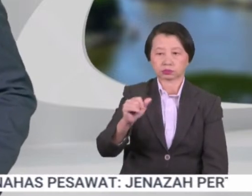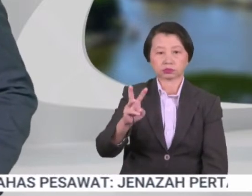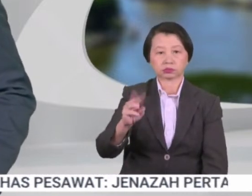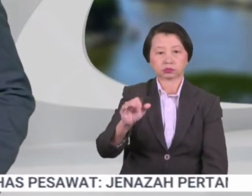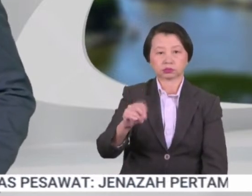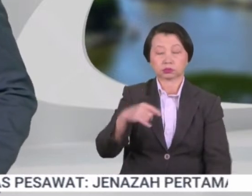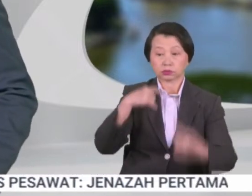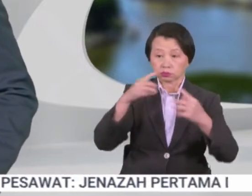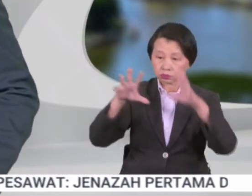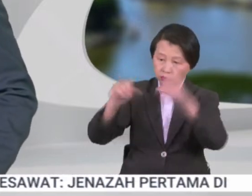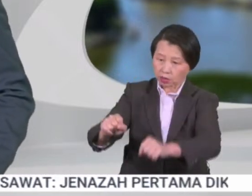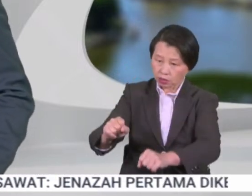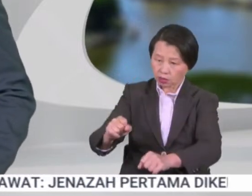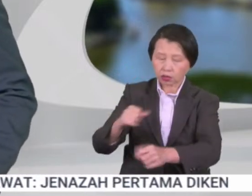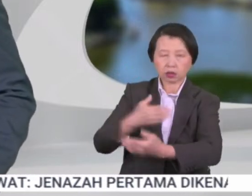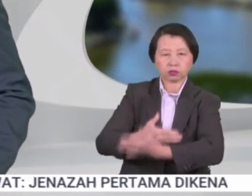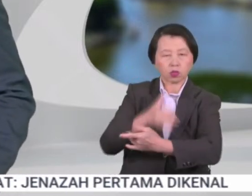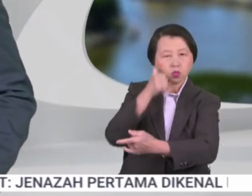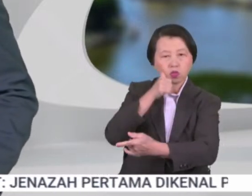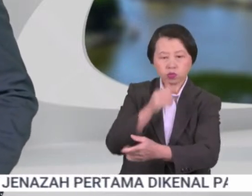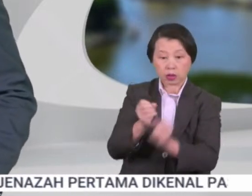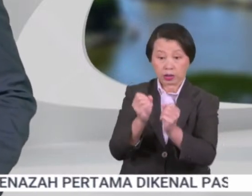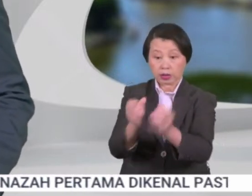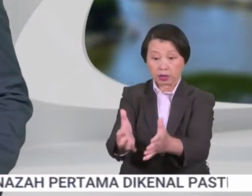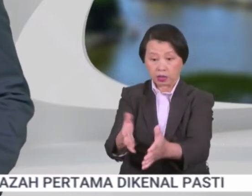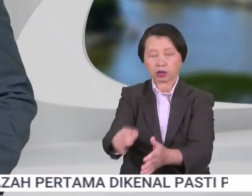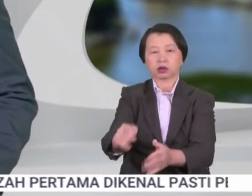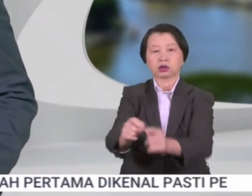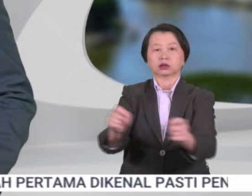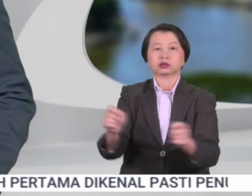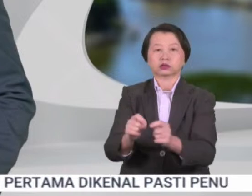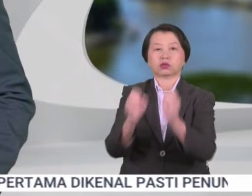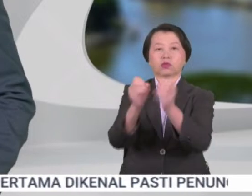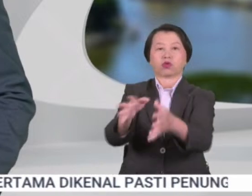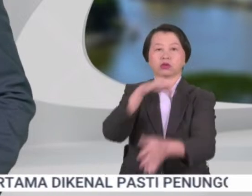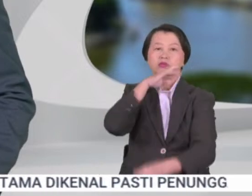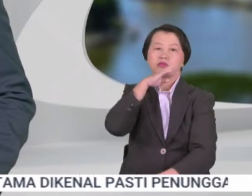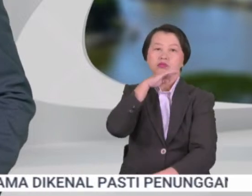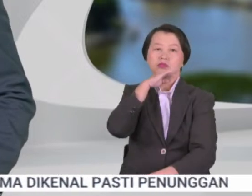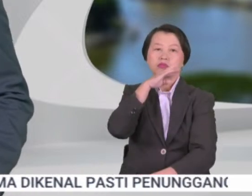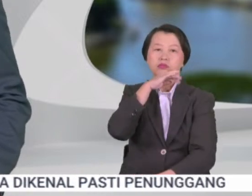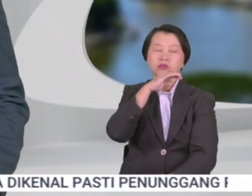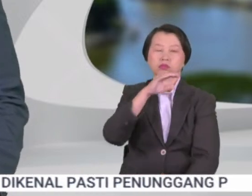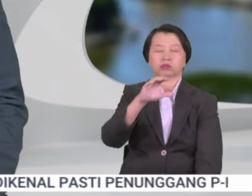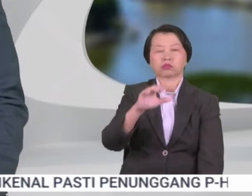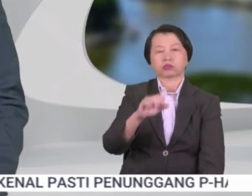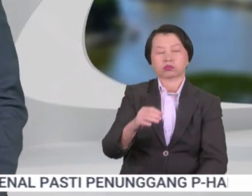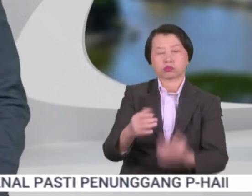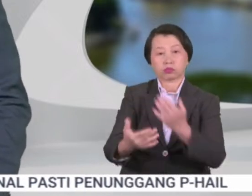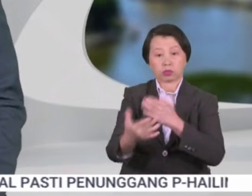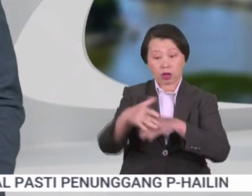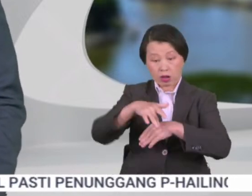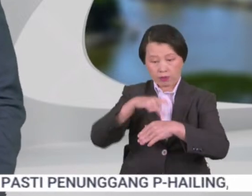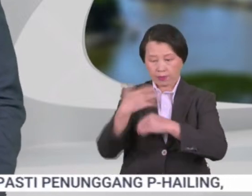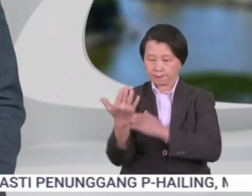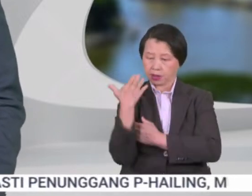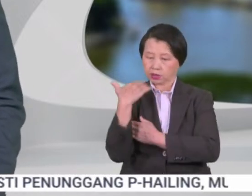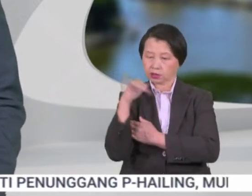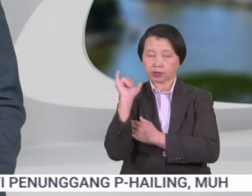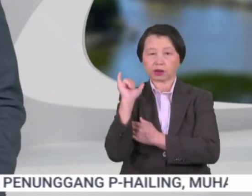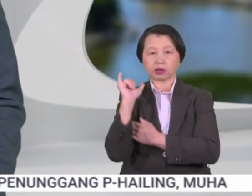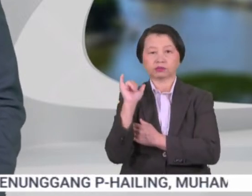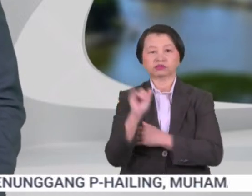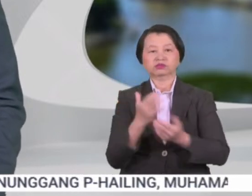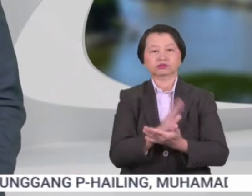memberkas ibu kepada bayi perempuan yang ditinggalkan berhampiran tempat pembuangan sampah Moan Square awal pagi semalam menurut